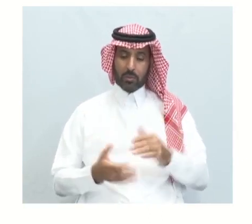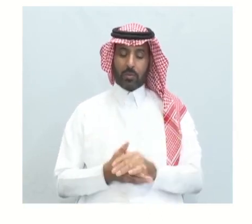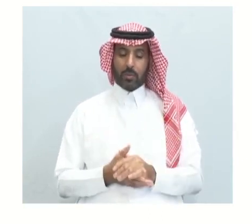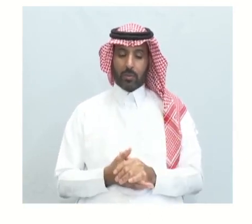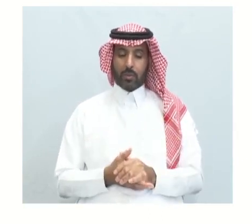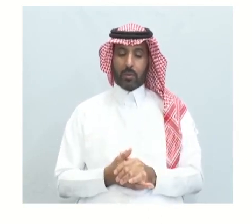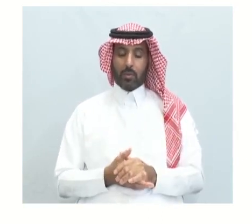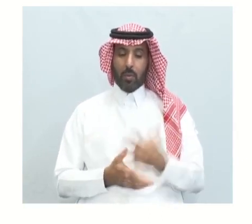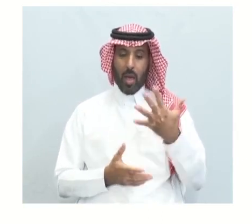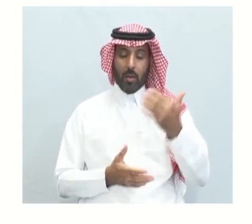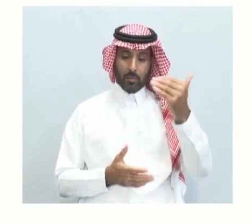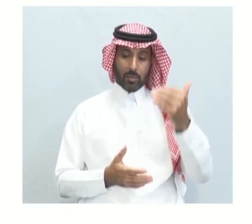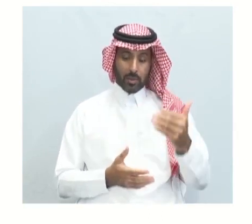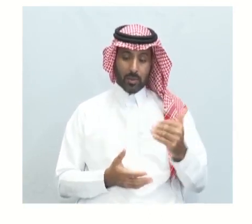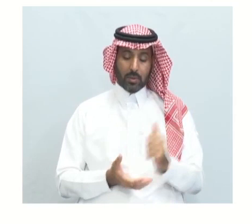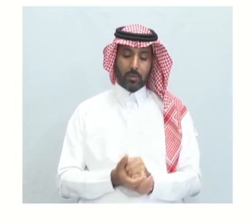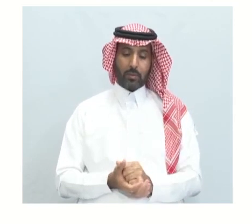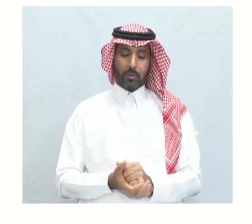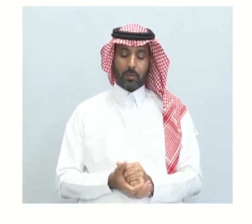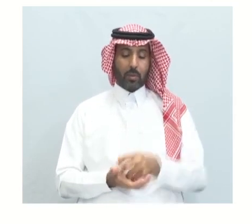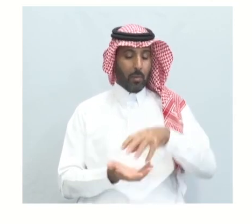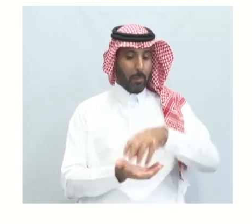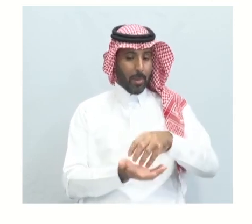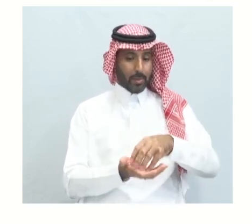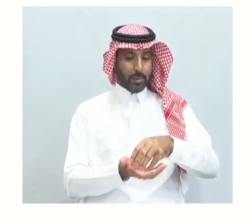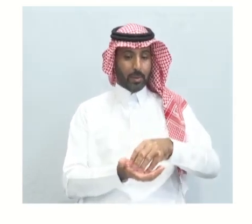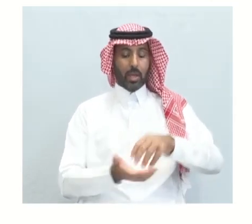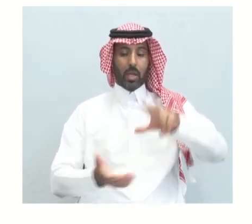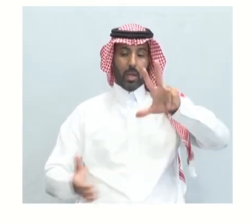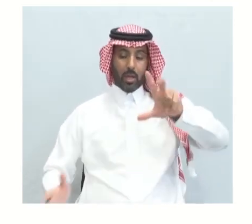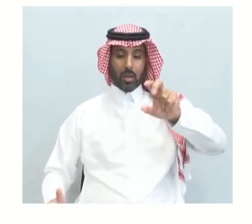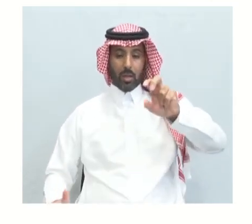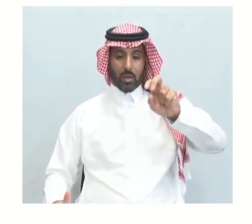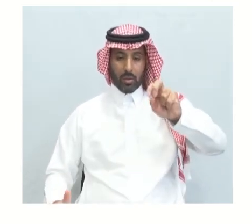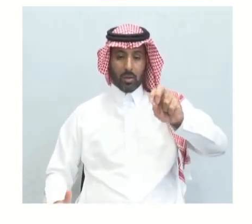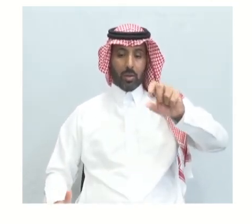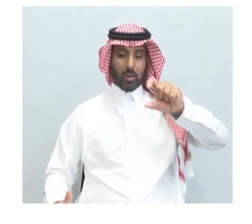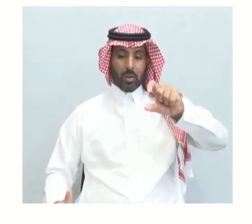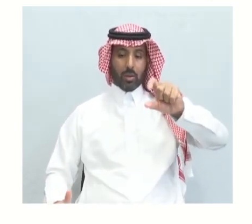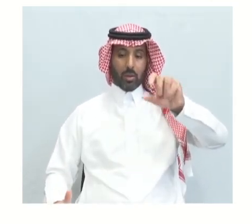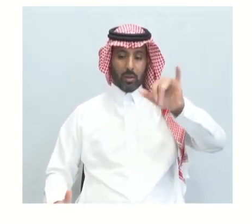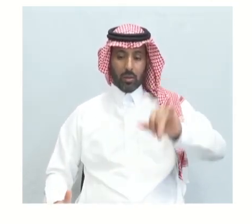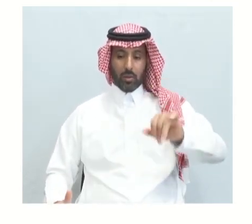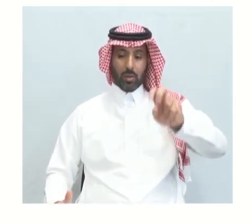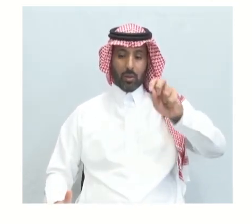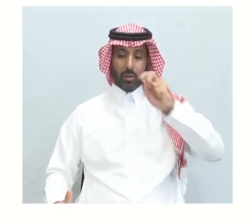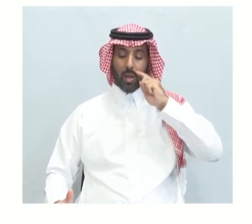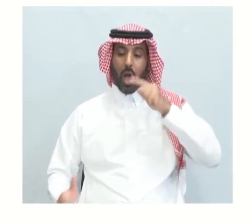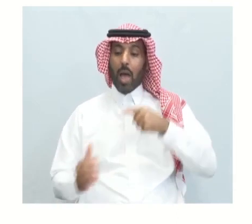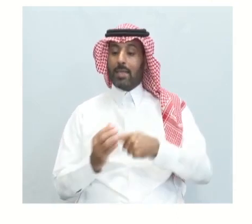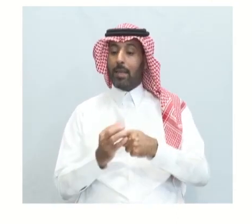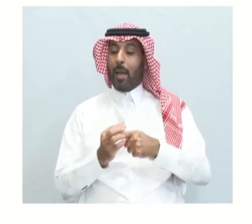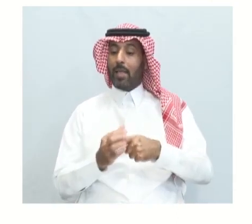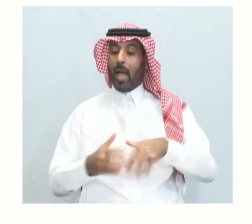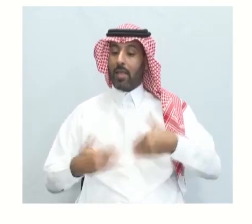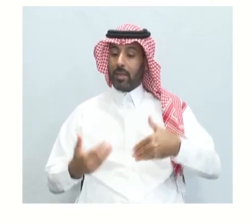عبر خمس ركائز اساسيه مما يجعل من مشروع القديه عاصمه الترفيه والرياضه